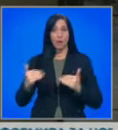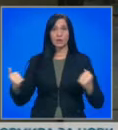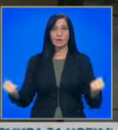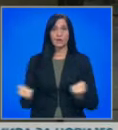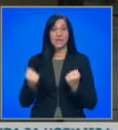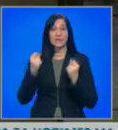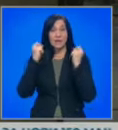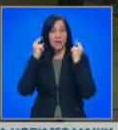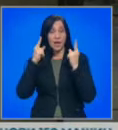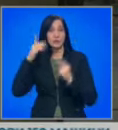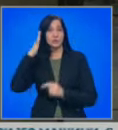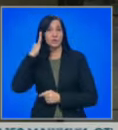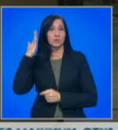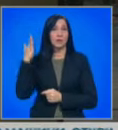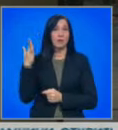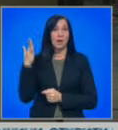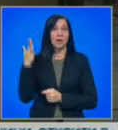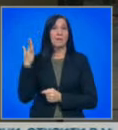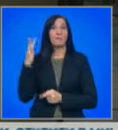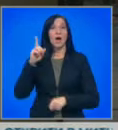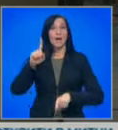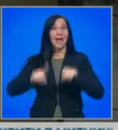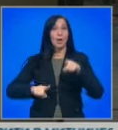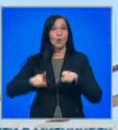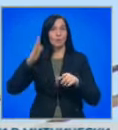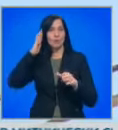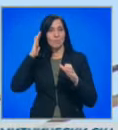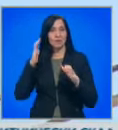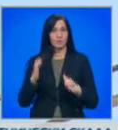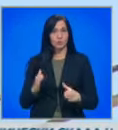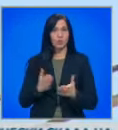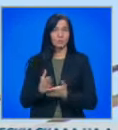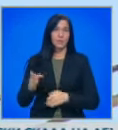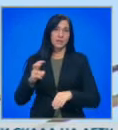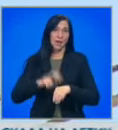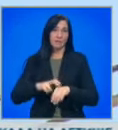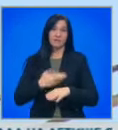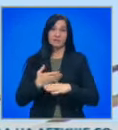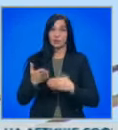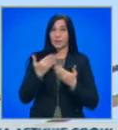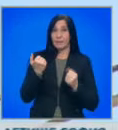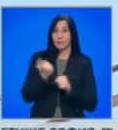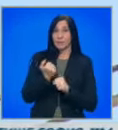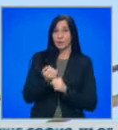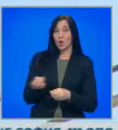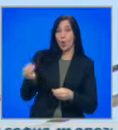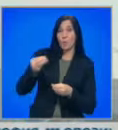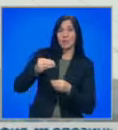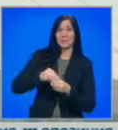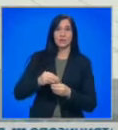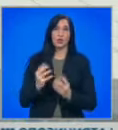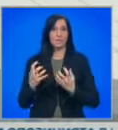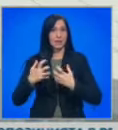действия и реакции от страна и на регулатора, и на правителството. А през декември все още няма изработен компенсационен